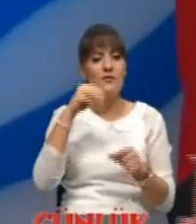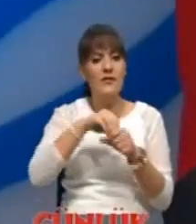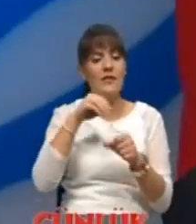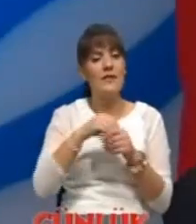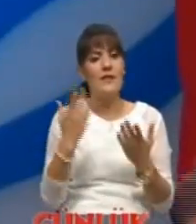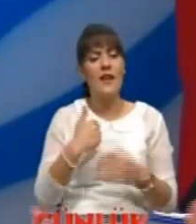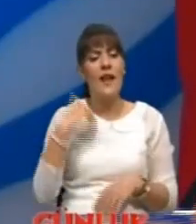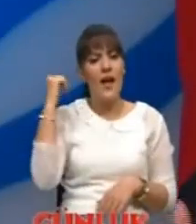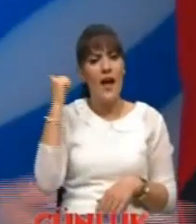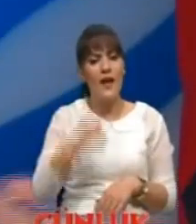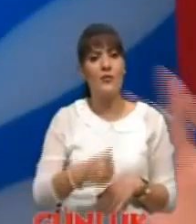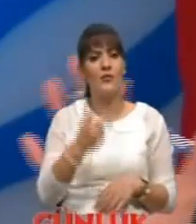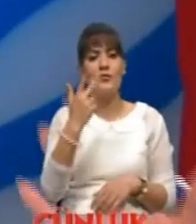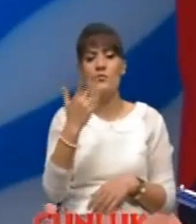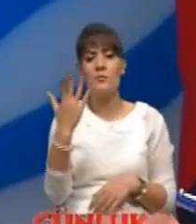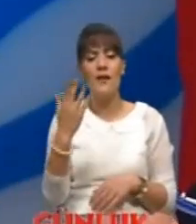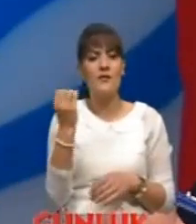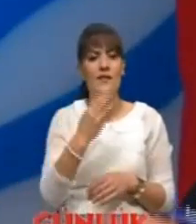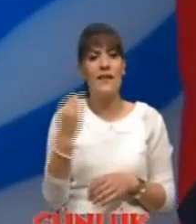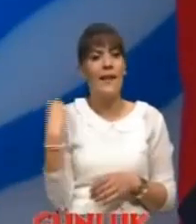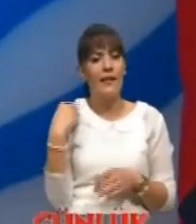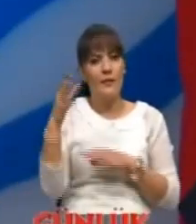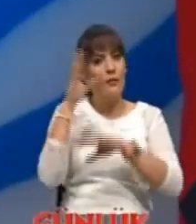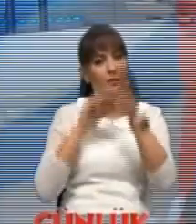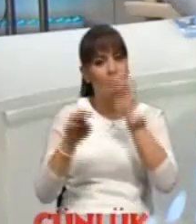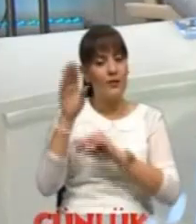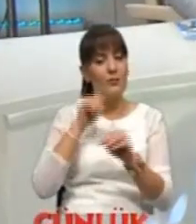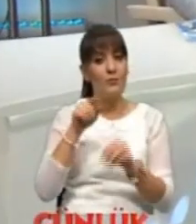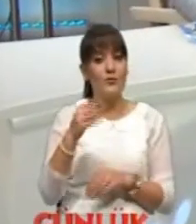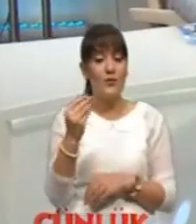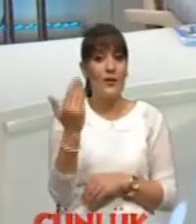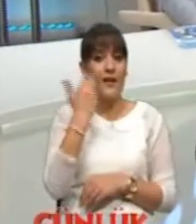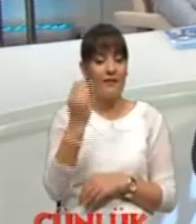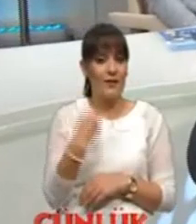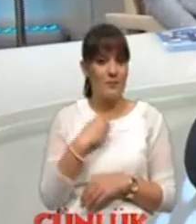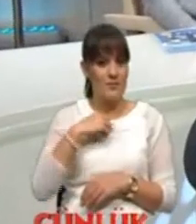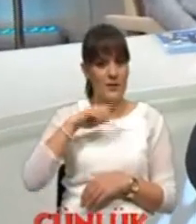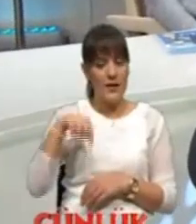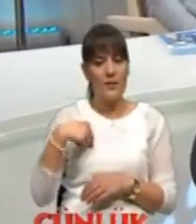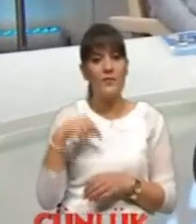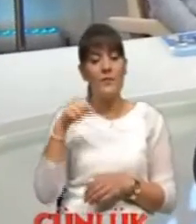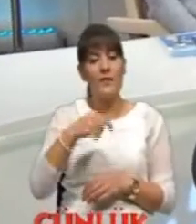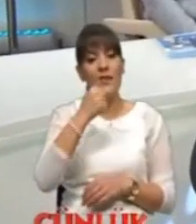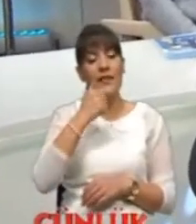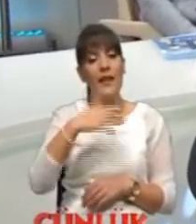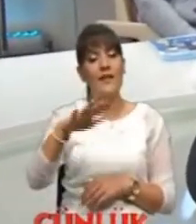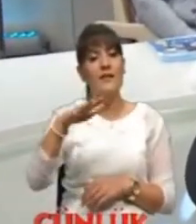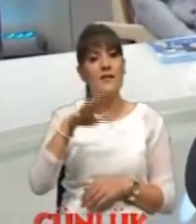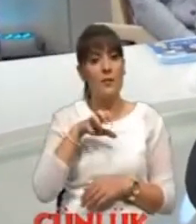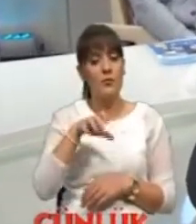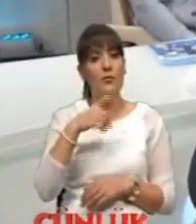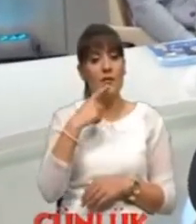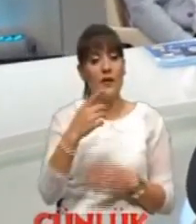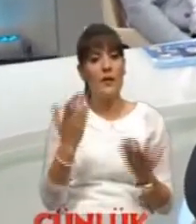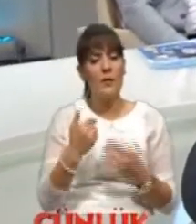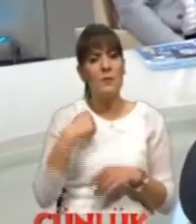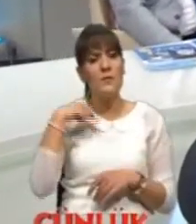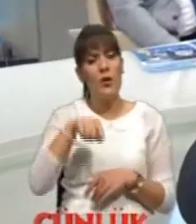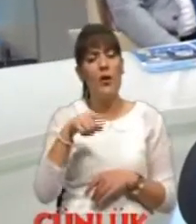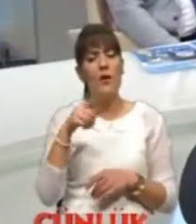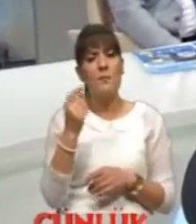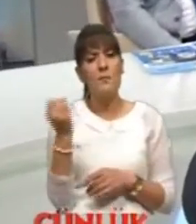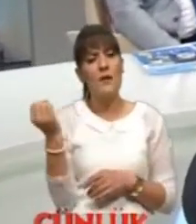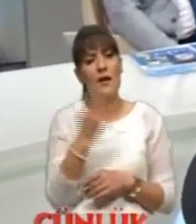zaten. Her gün üçer beşer yeni yeni şeyler öğreniyoruz. Bu da çok keyif veriyor bize. Şimdi deniz kaplumbağaları dedik ama biz öyle